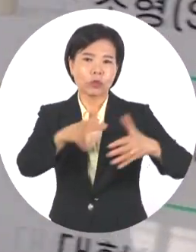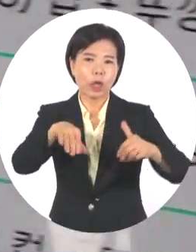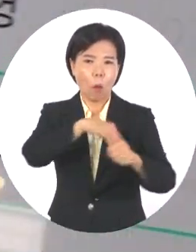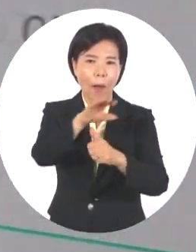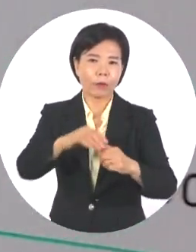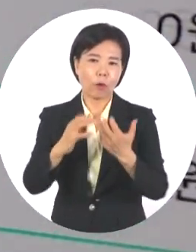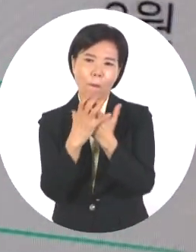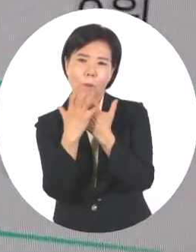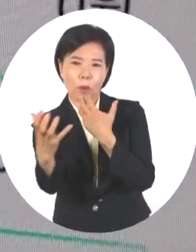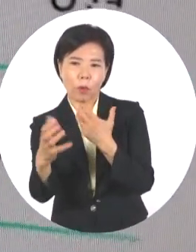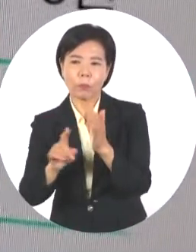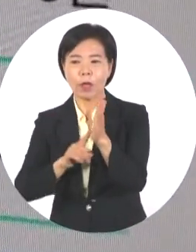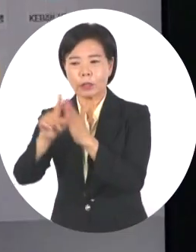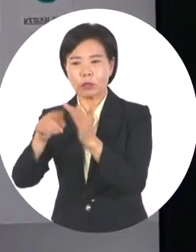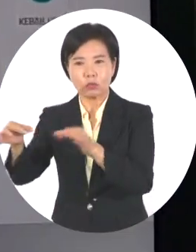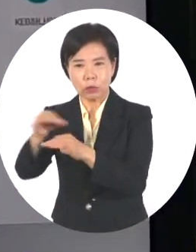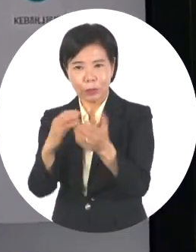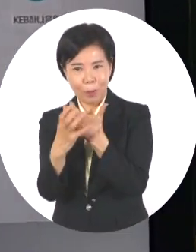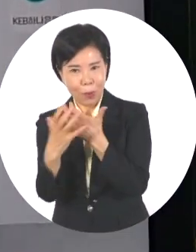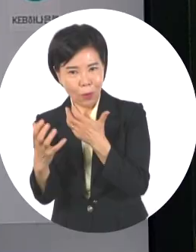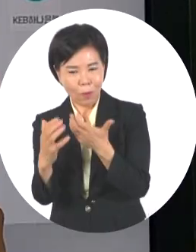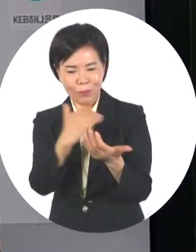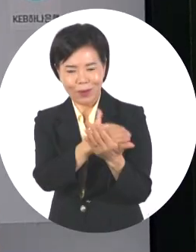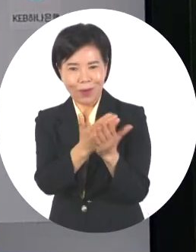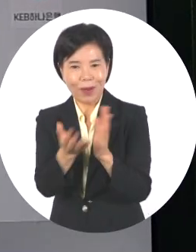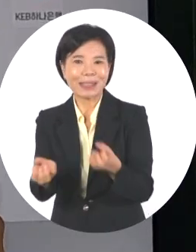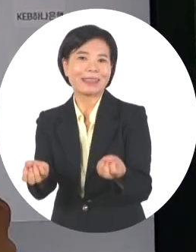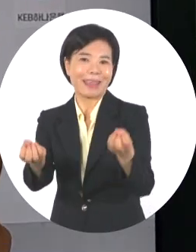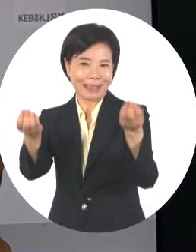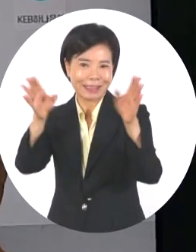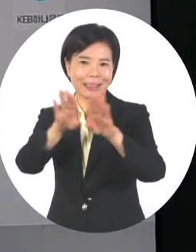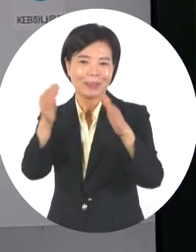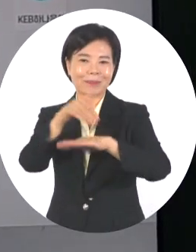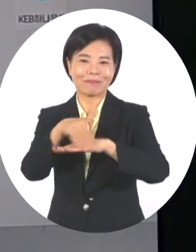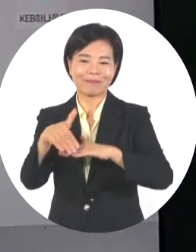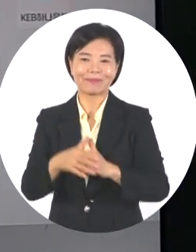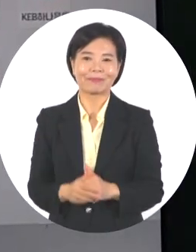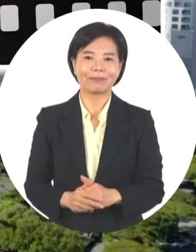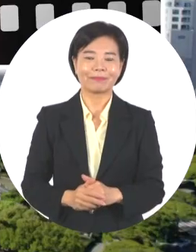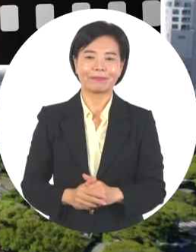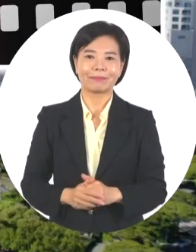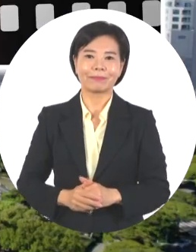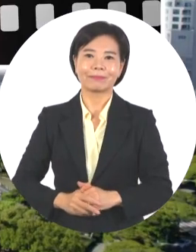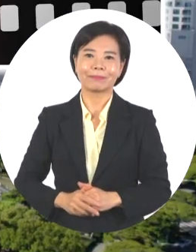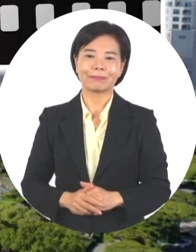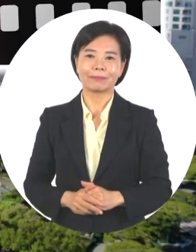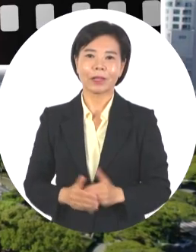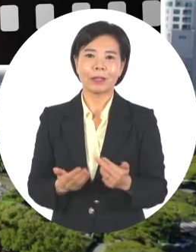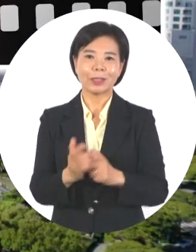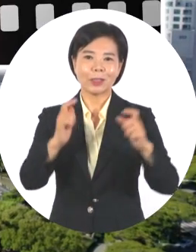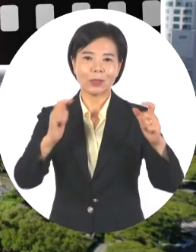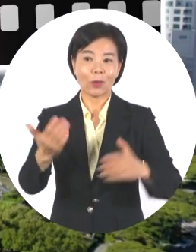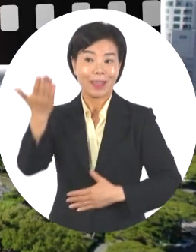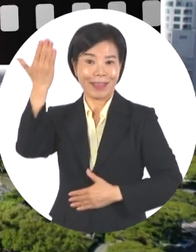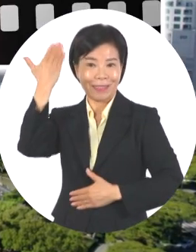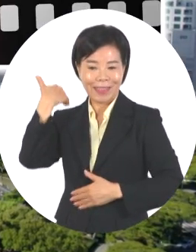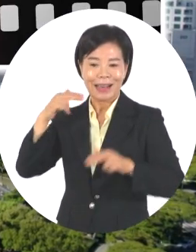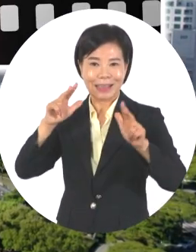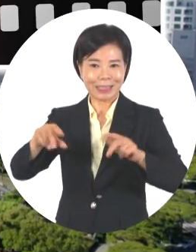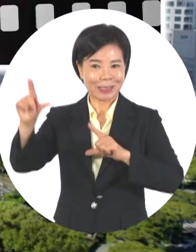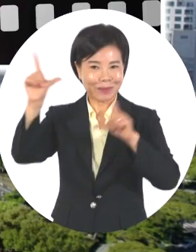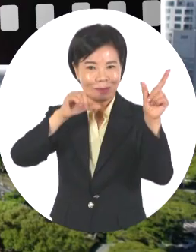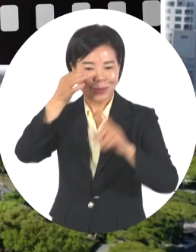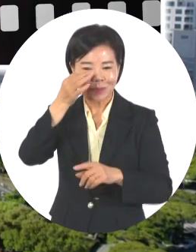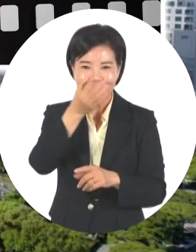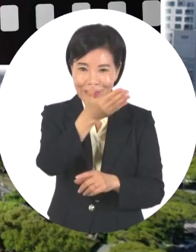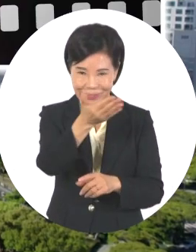국제환경포럼, 기후경제포럼 등 다채로운 행사가 열릴 예정입니다. 제주의 과거와 지금 모습을